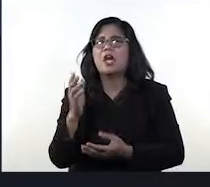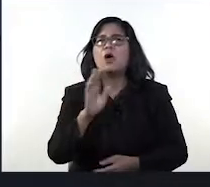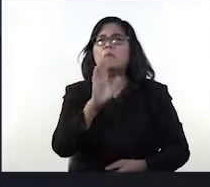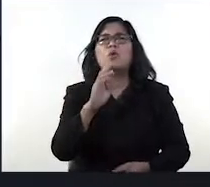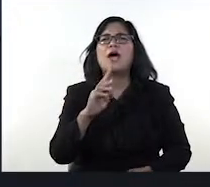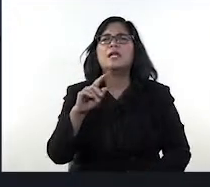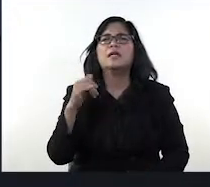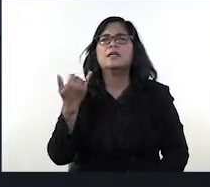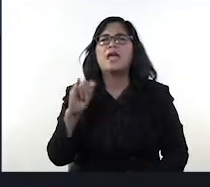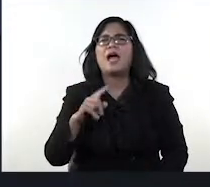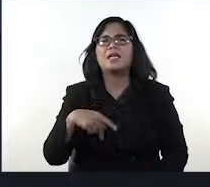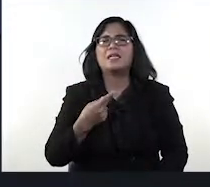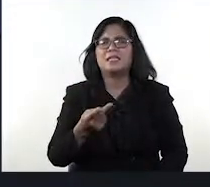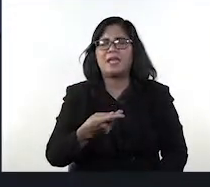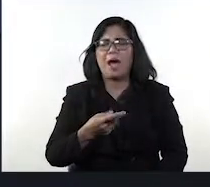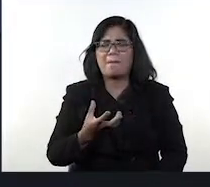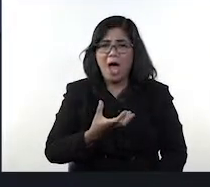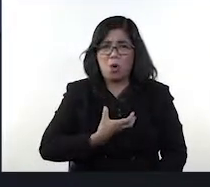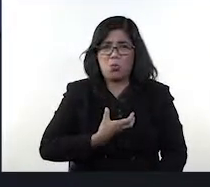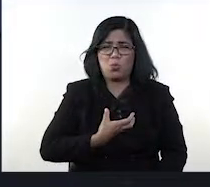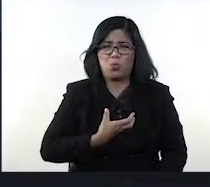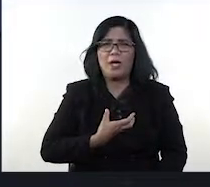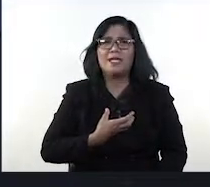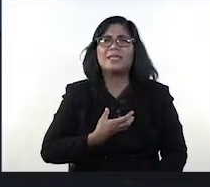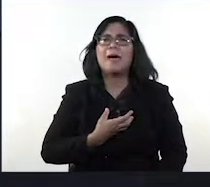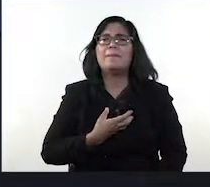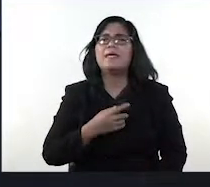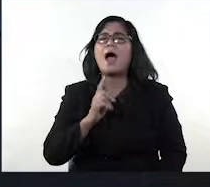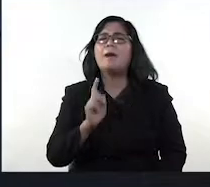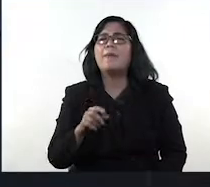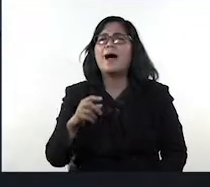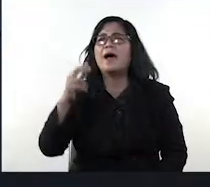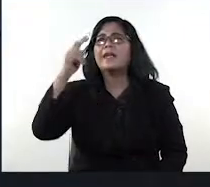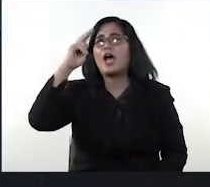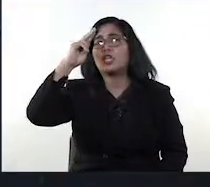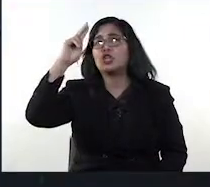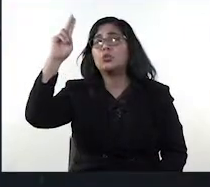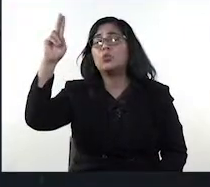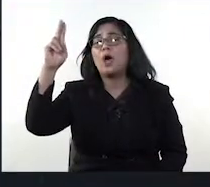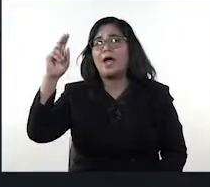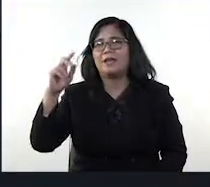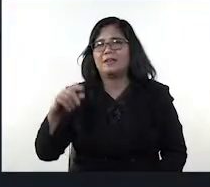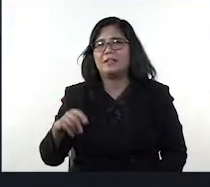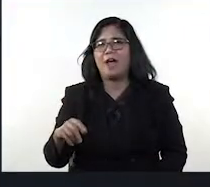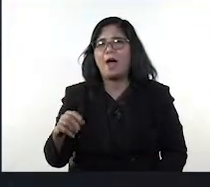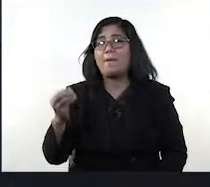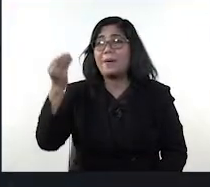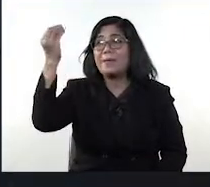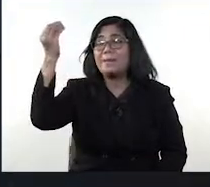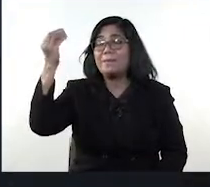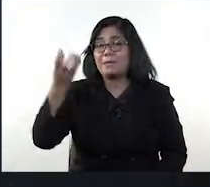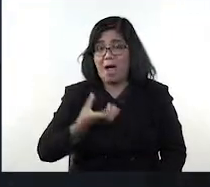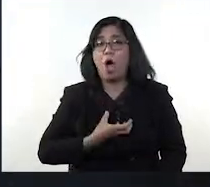Hai betah What about Mayjen reward ini Bukan soal apa yang saya mau